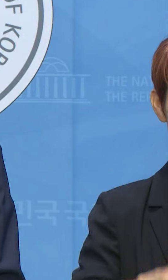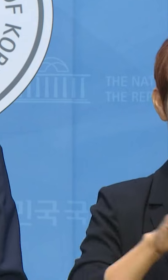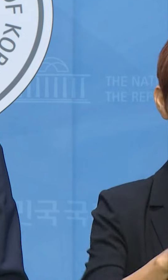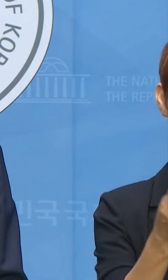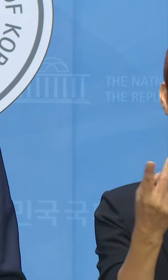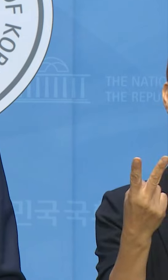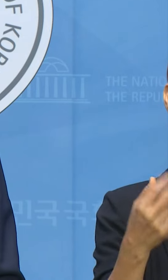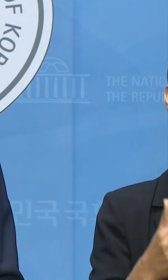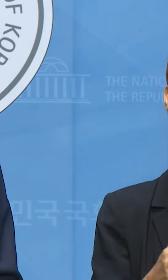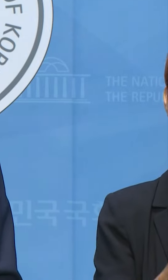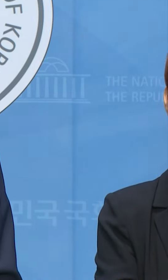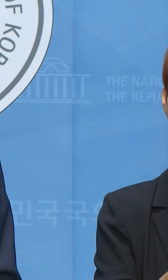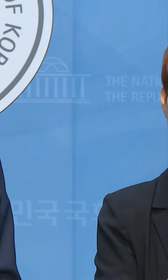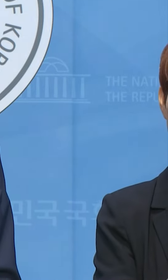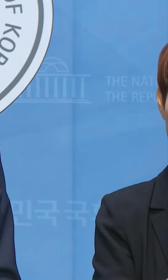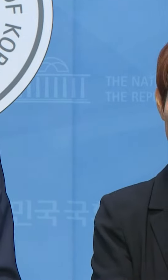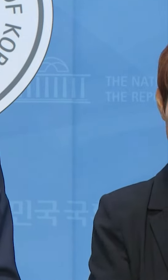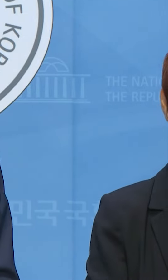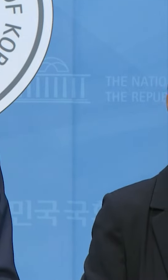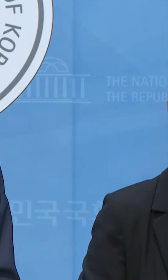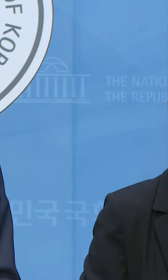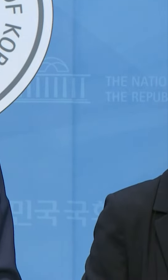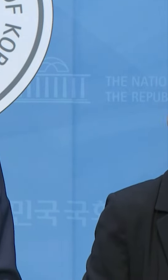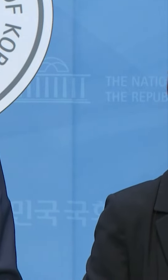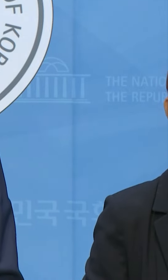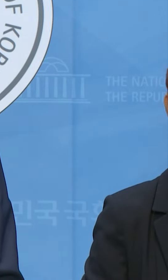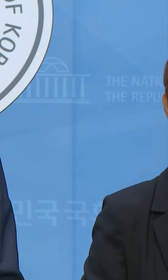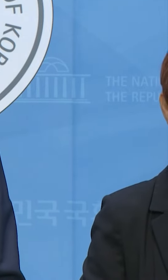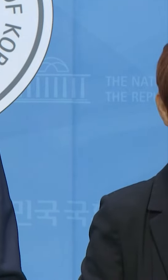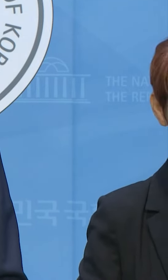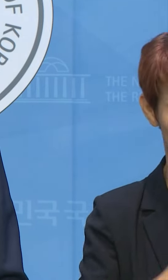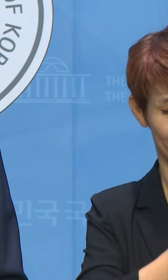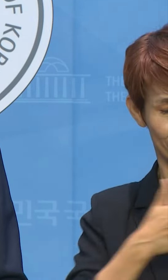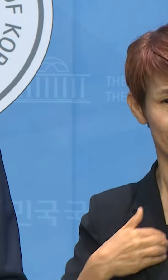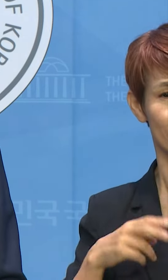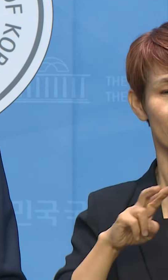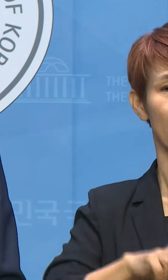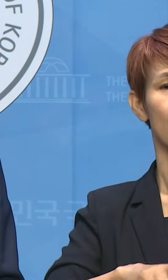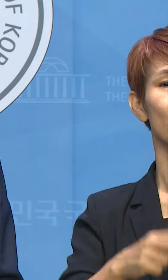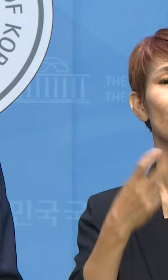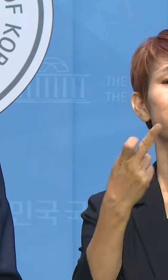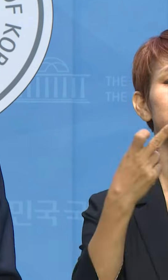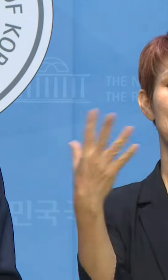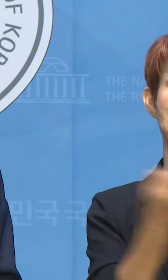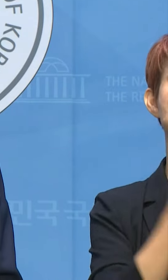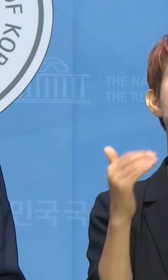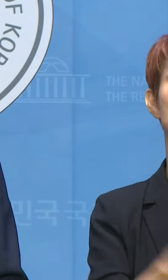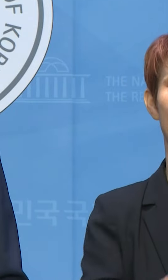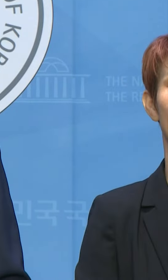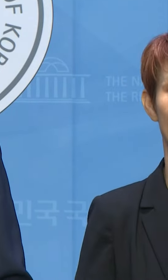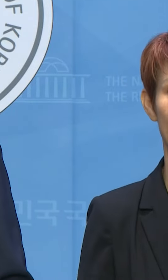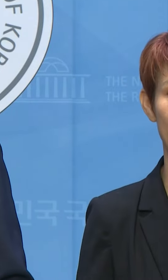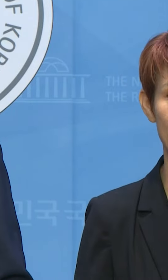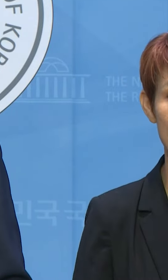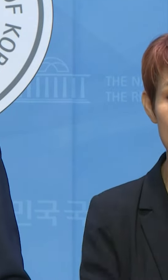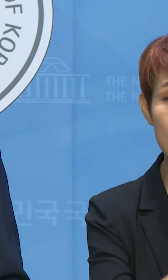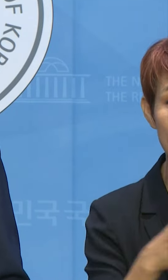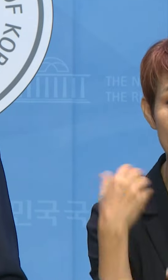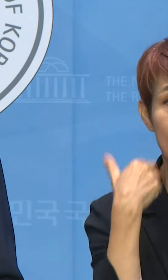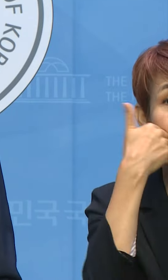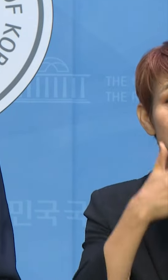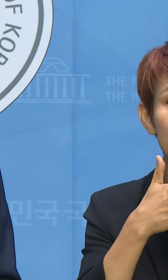냐는 조롱 기억나시는지요 그러나 우리는 보란듯이 석을 얻었습니다 누가